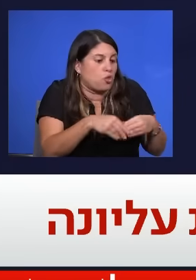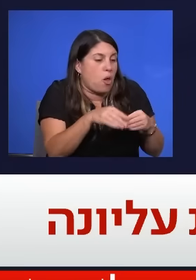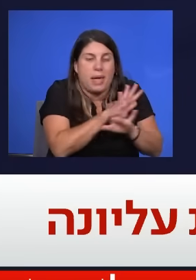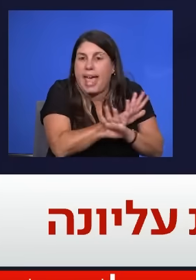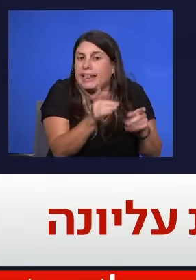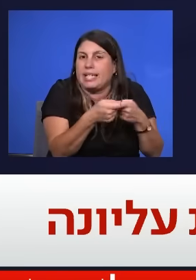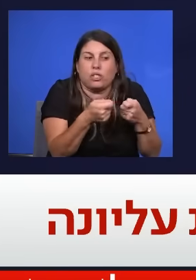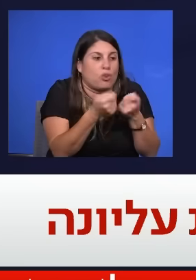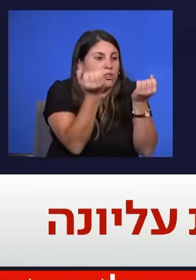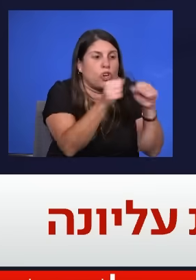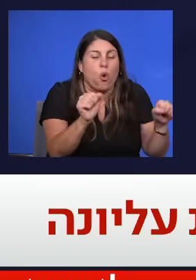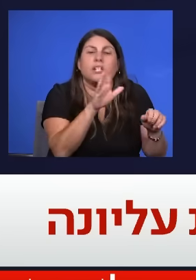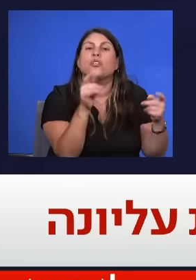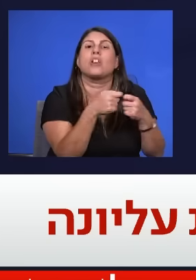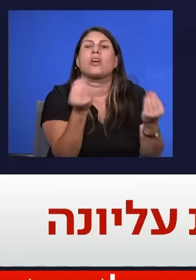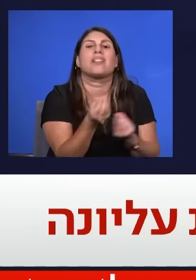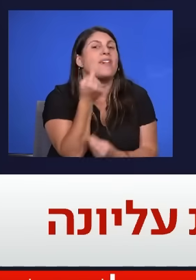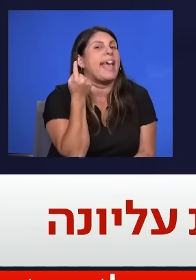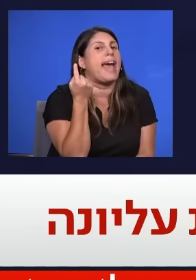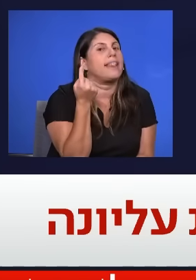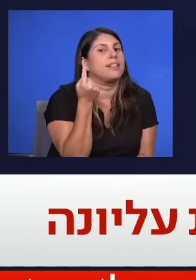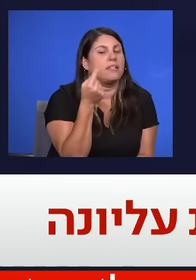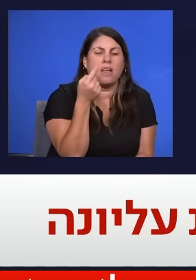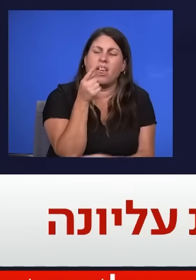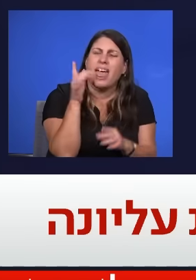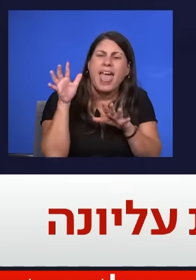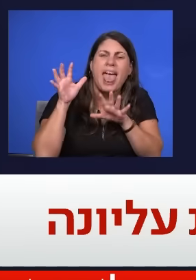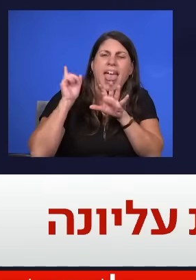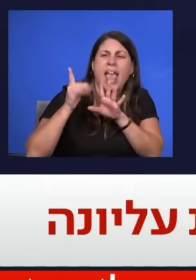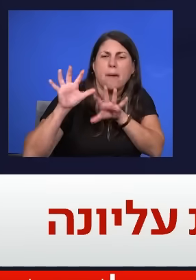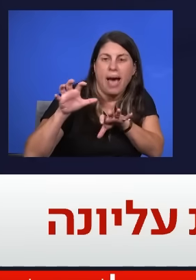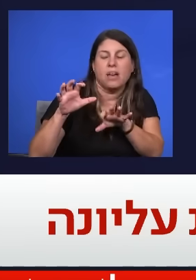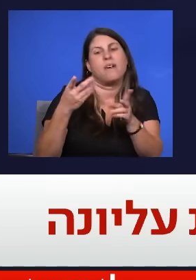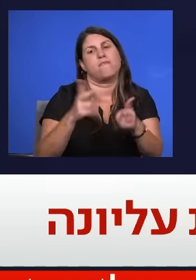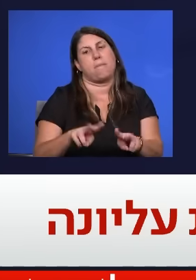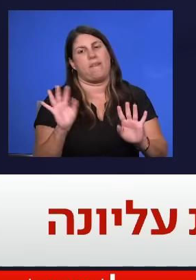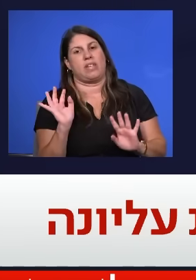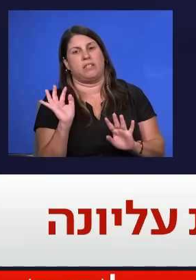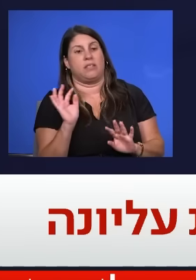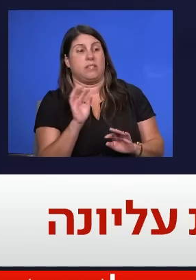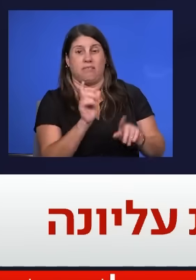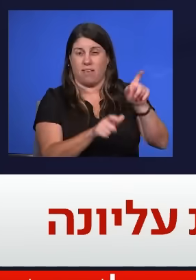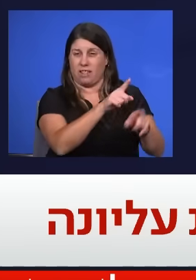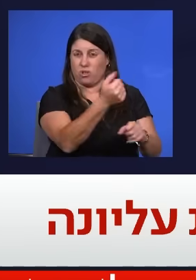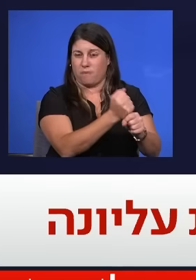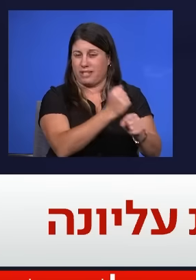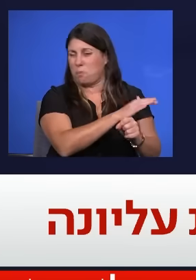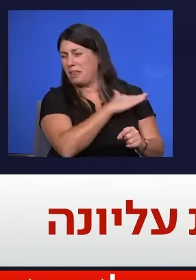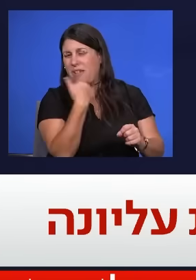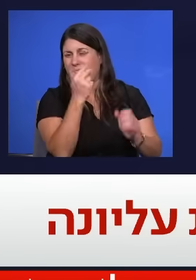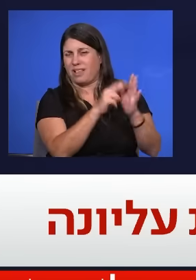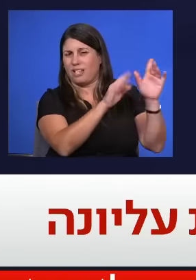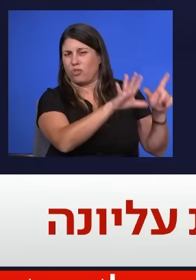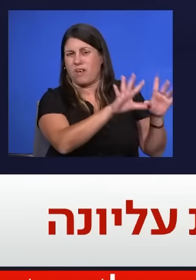קשר רק לדבר אחד. אימה ומוות. מי שעשה את הטבח בשבעה באוקטובר, כל מה שהוא